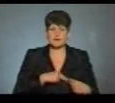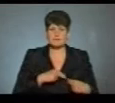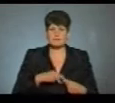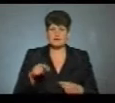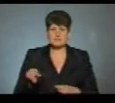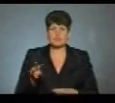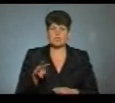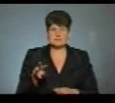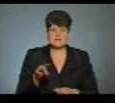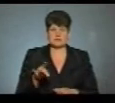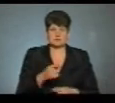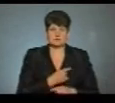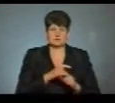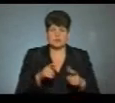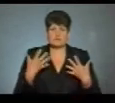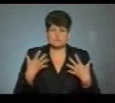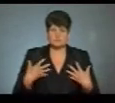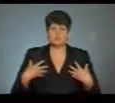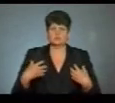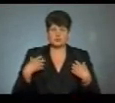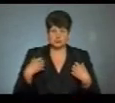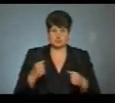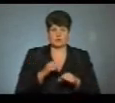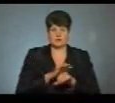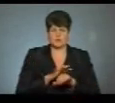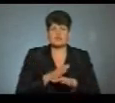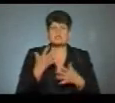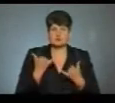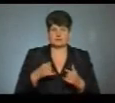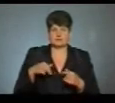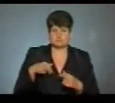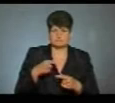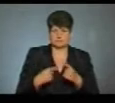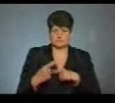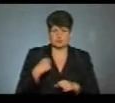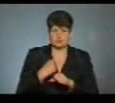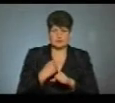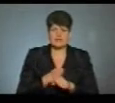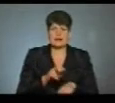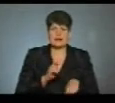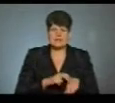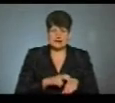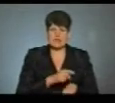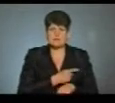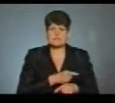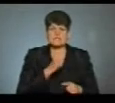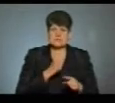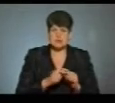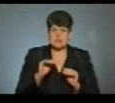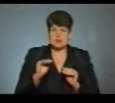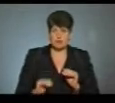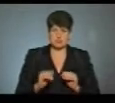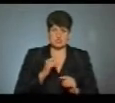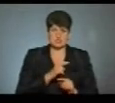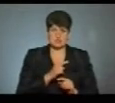монастирського госпіталю одужали від коронавірусу та сьогодні вийшли на роботу. Це лікар, медсестра та молодша медсестра. Про це